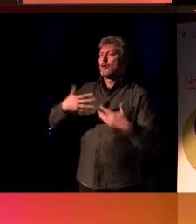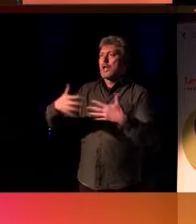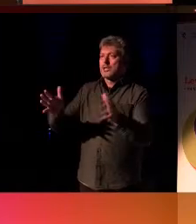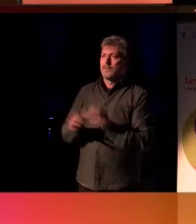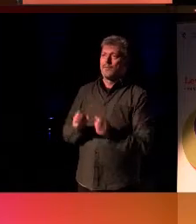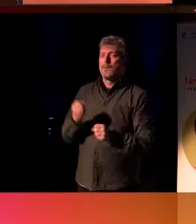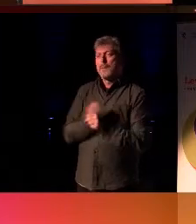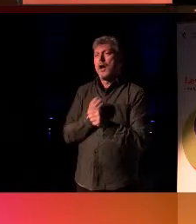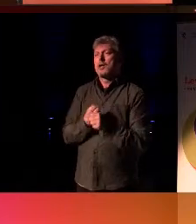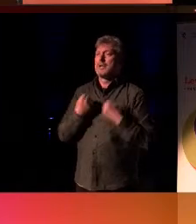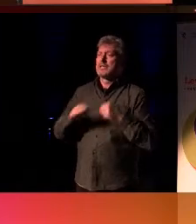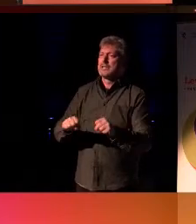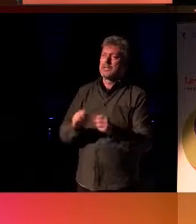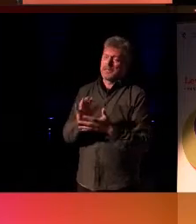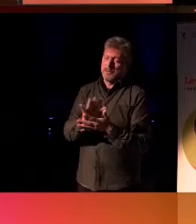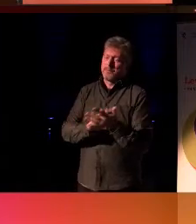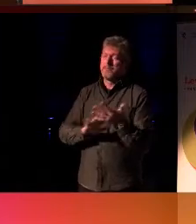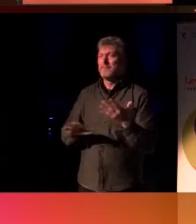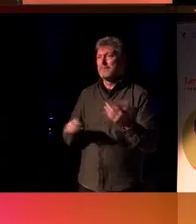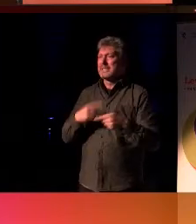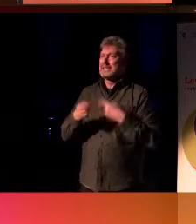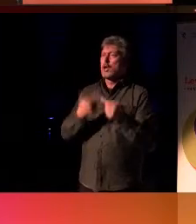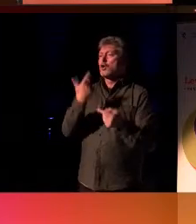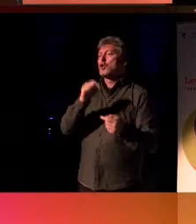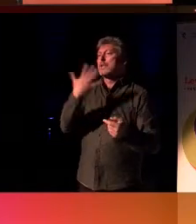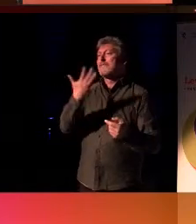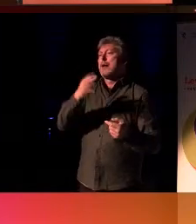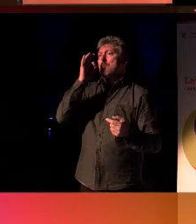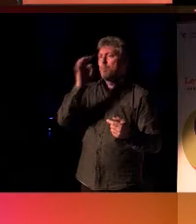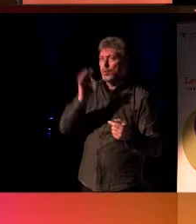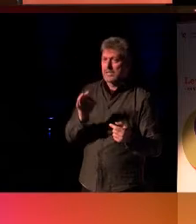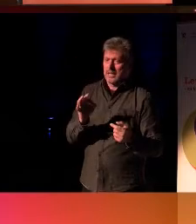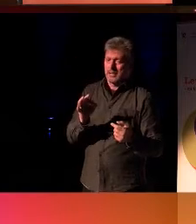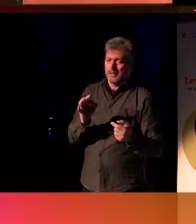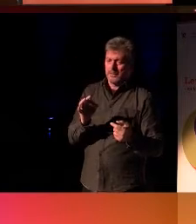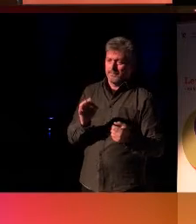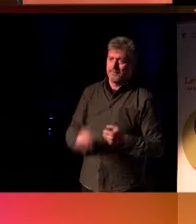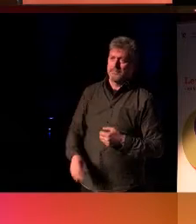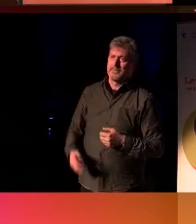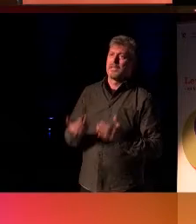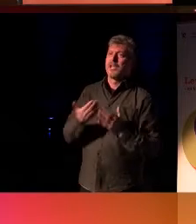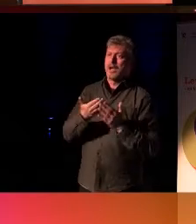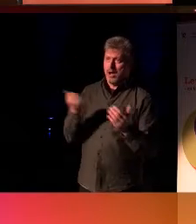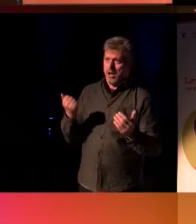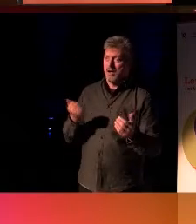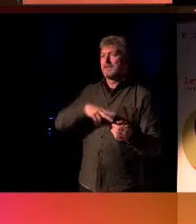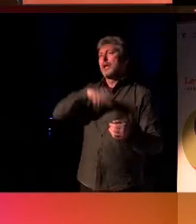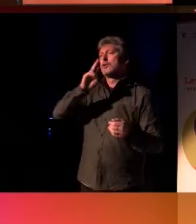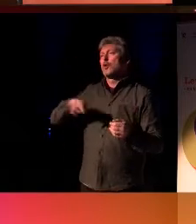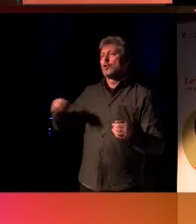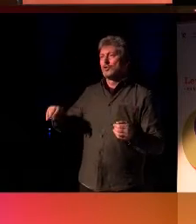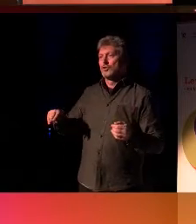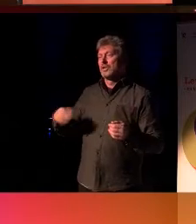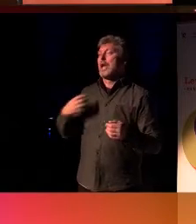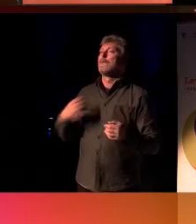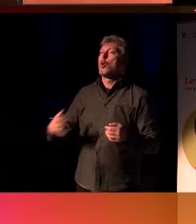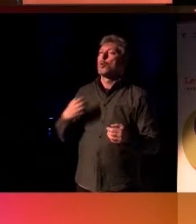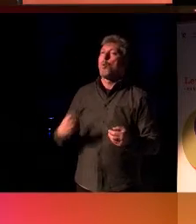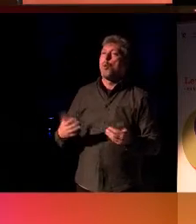Arbeidsinnsatsen anslås å utgjøre ca. 75% av den norske